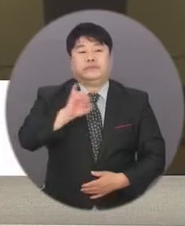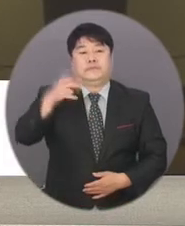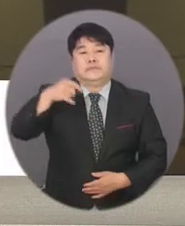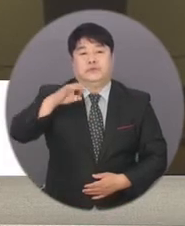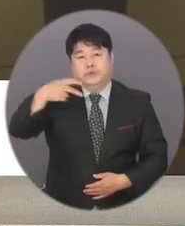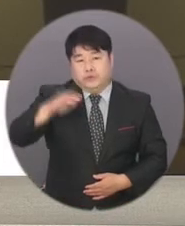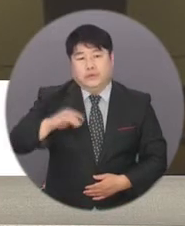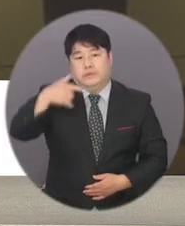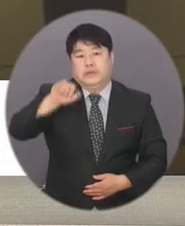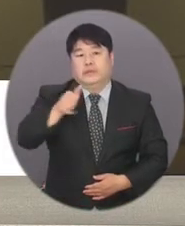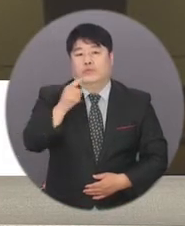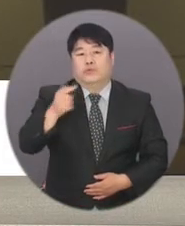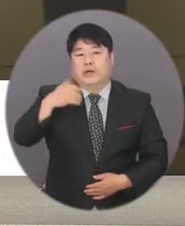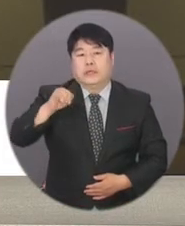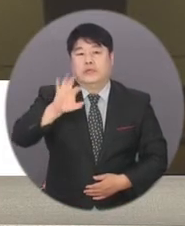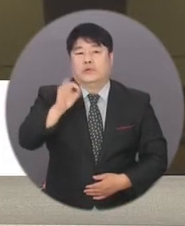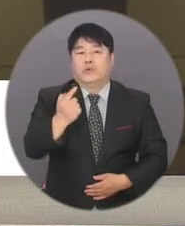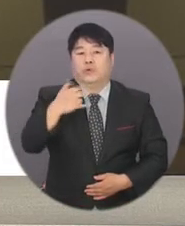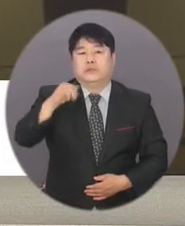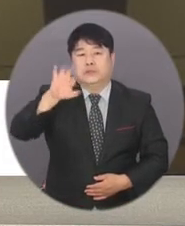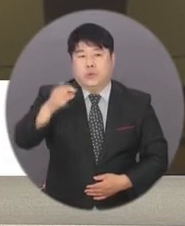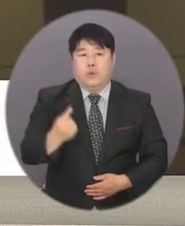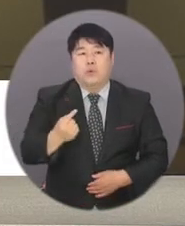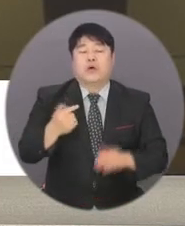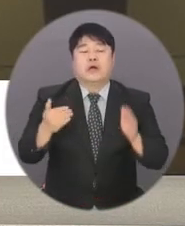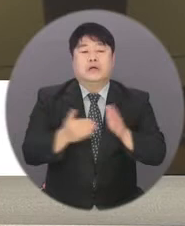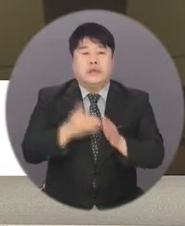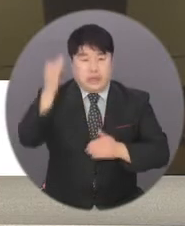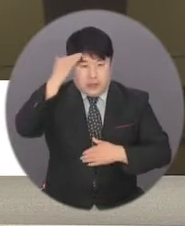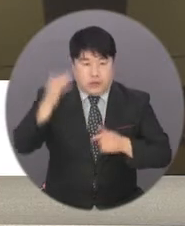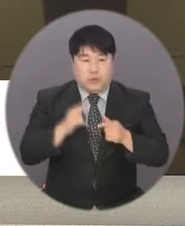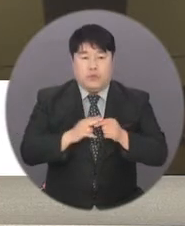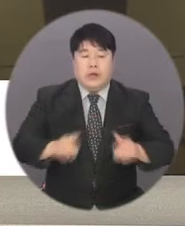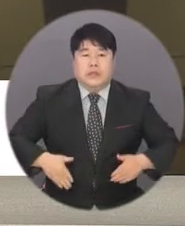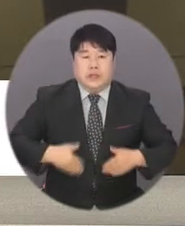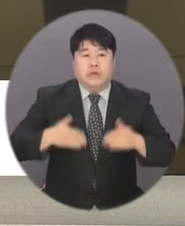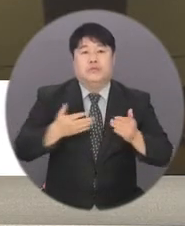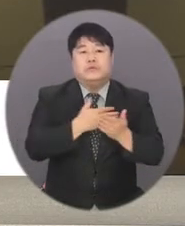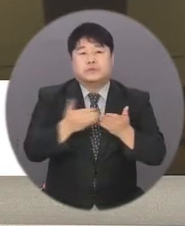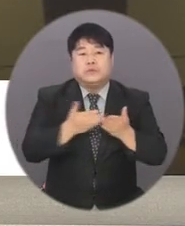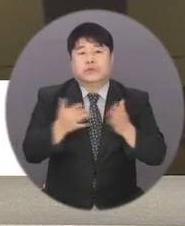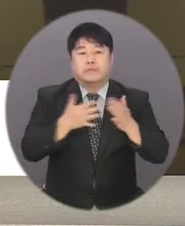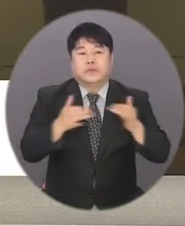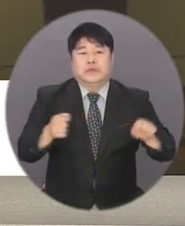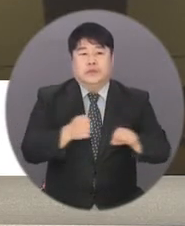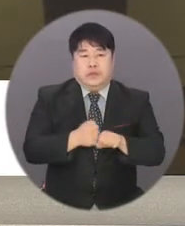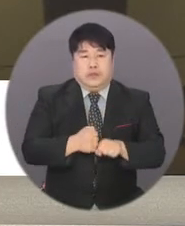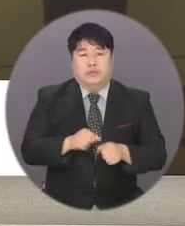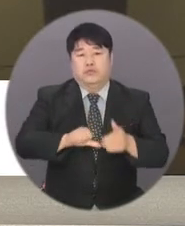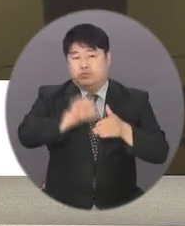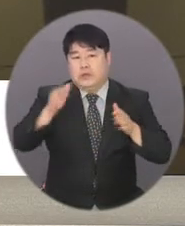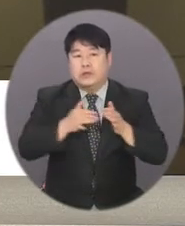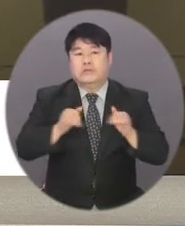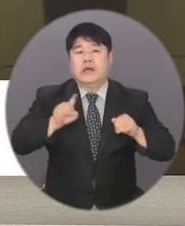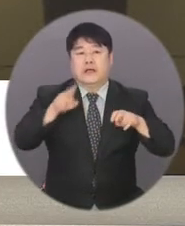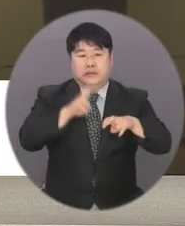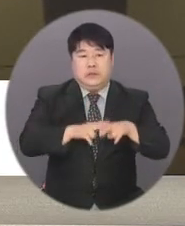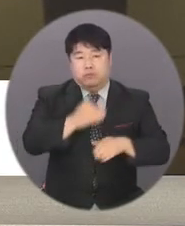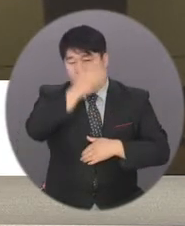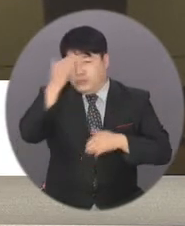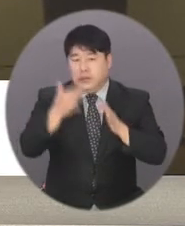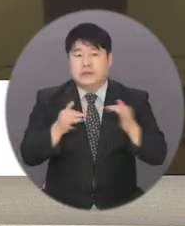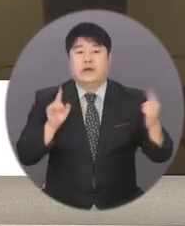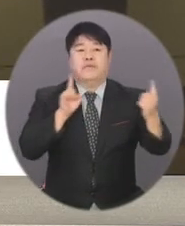이중섭부터 김환기, 오지호, 이응노까지 한국과 남도화단 거장들의 작품이 한자리에서 관람객들을 만나고